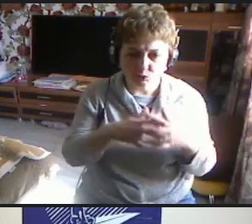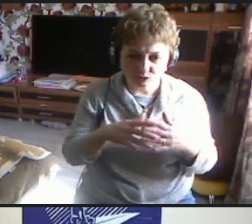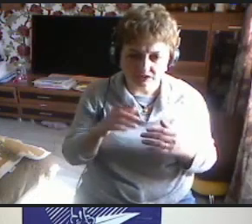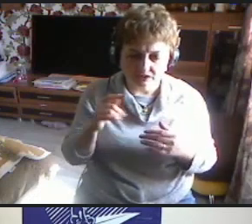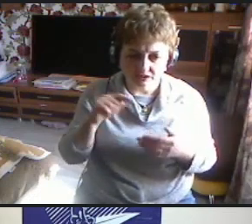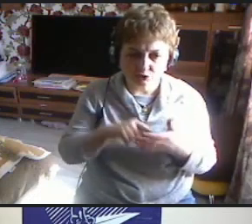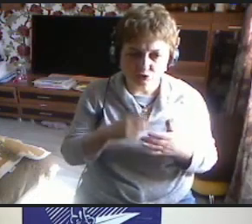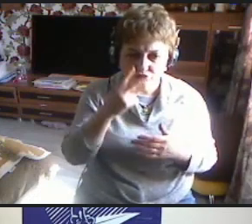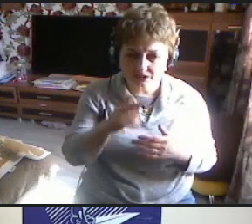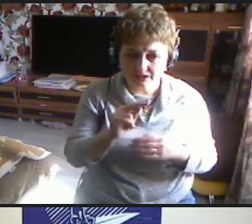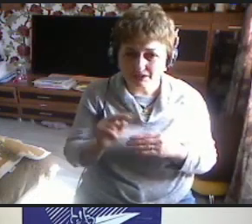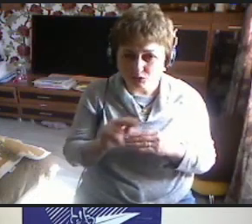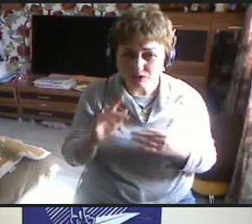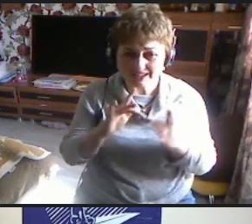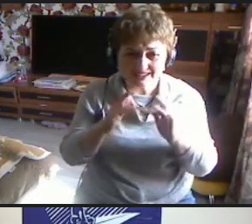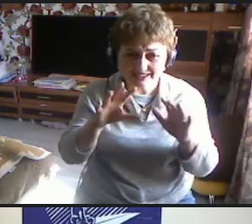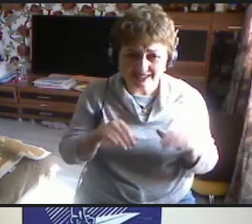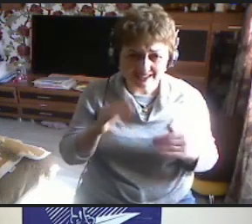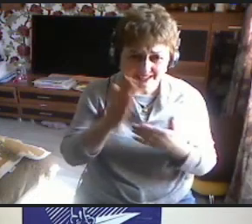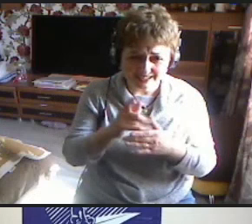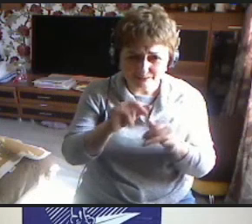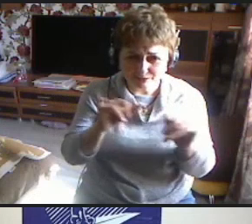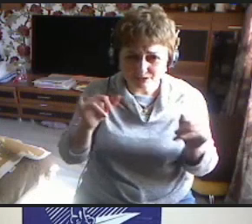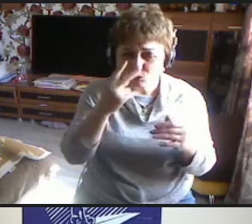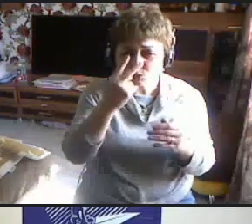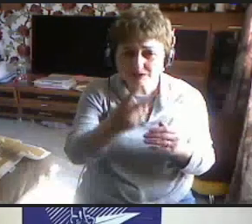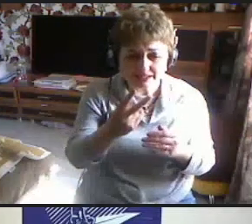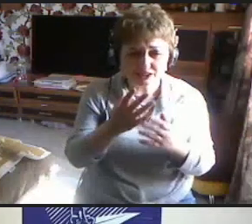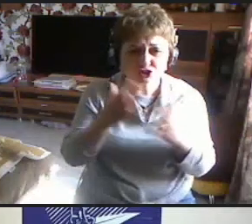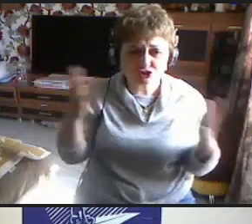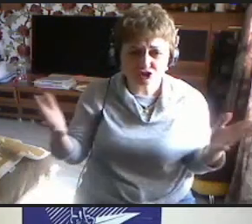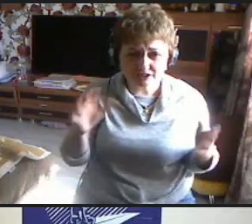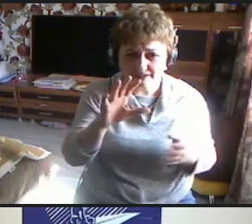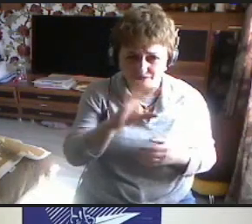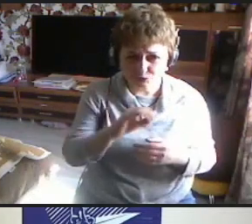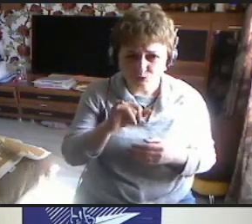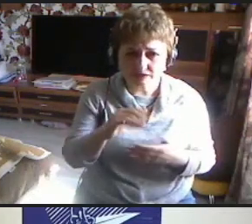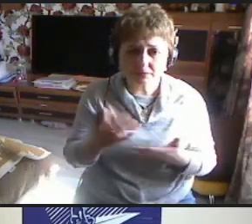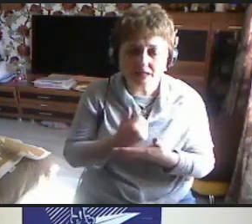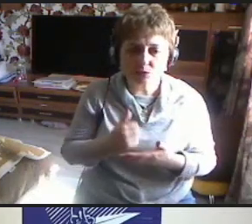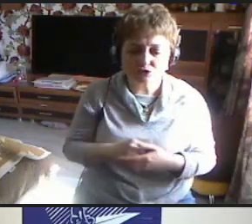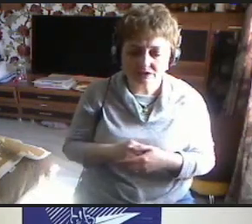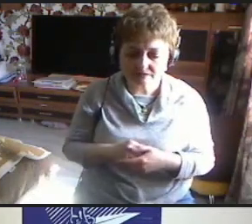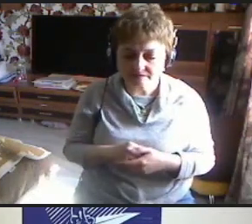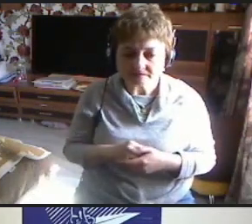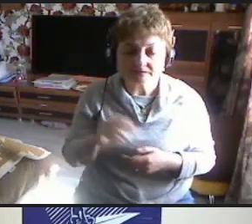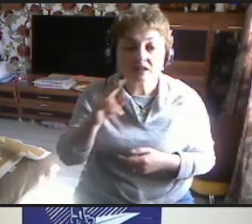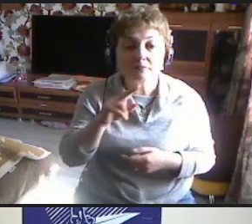Интернет есть, смотрите шире, и все получится. Еще секундочку, по поводу и вот